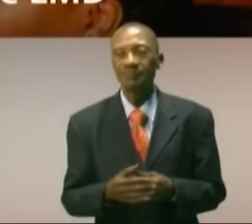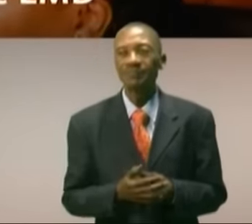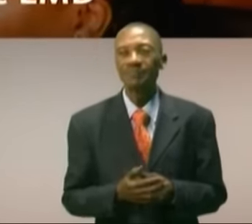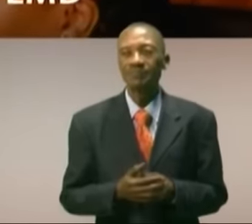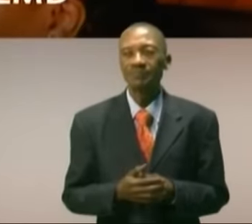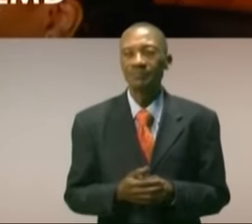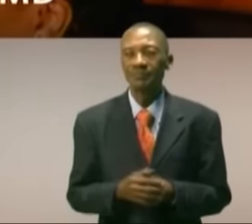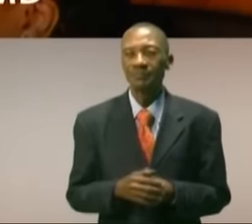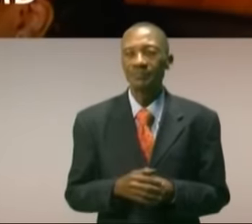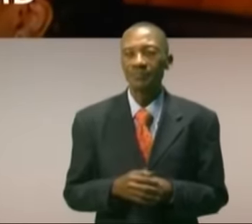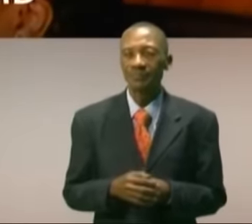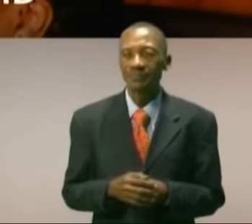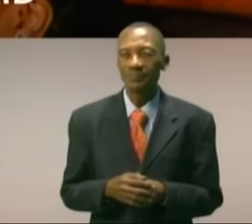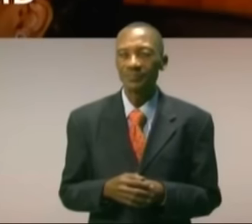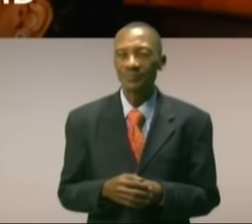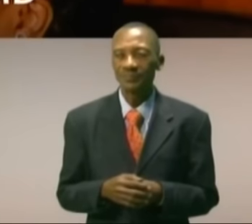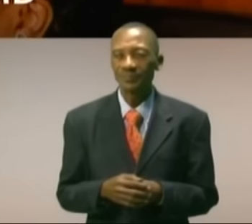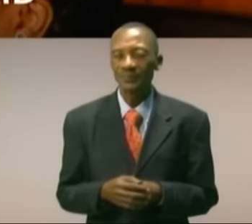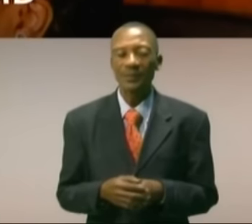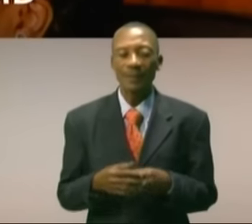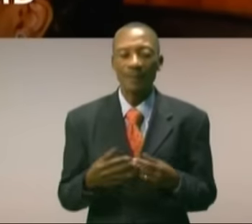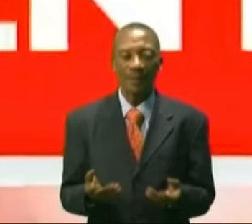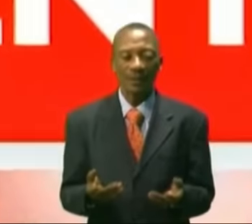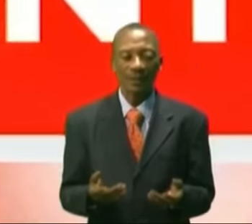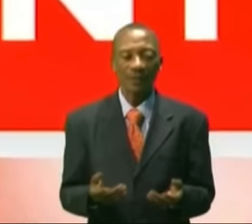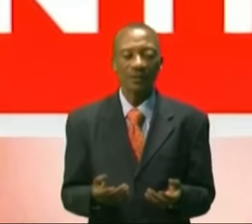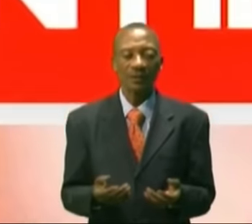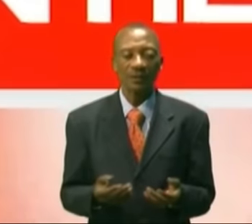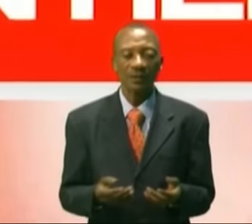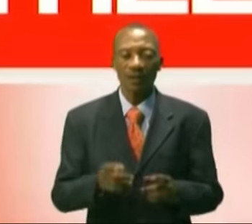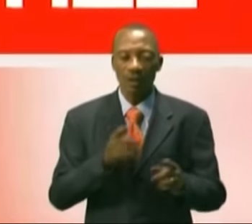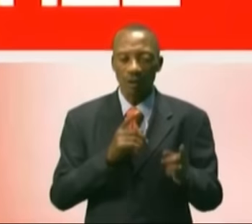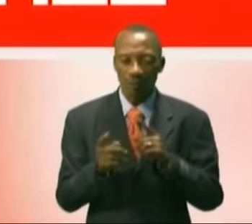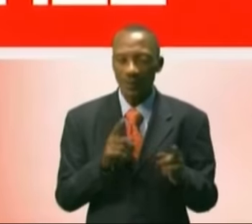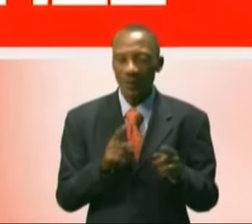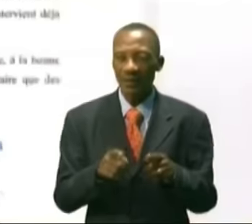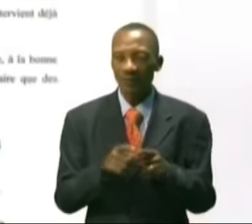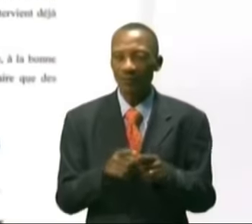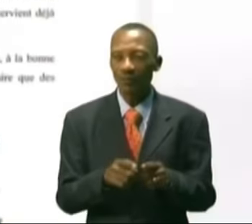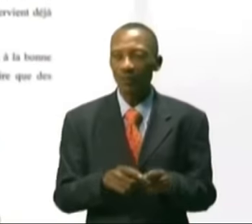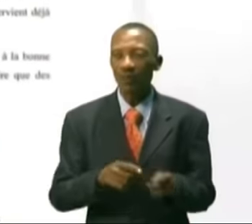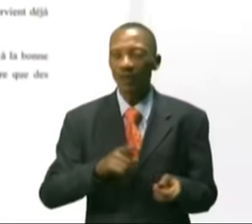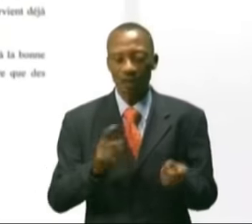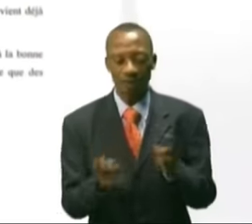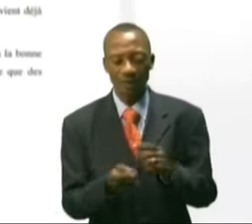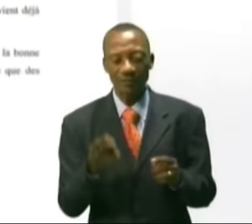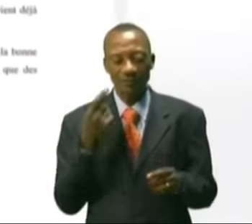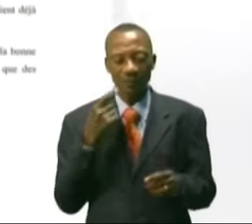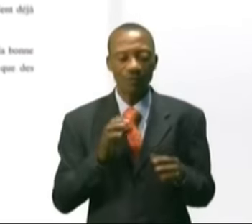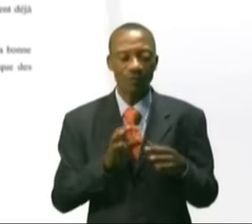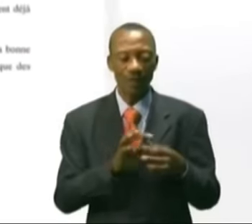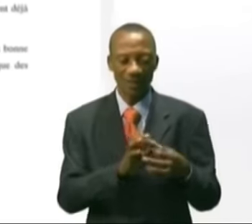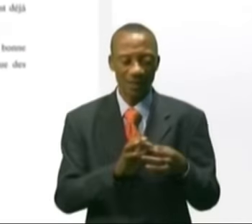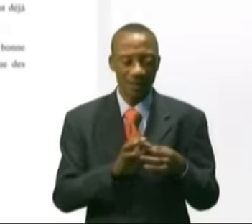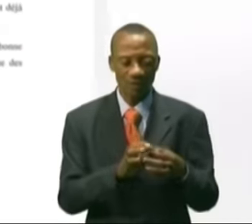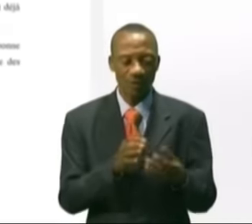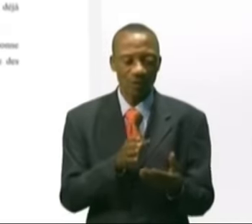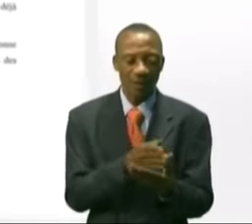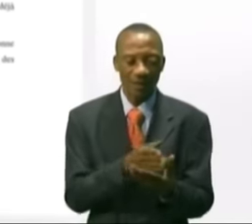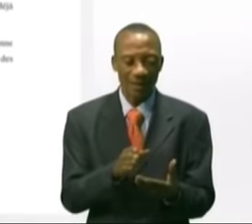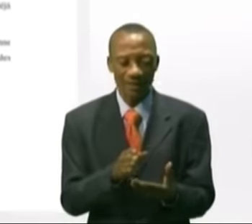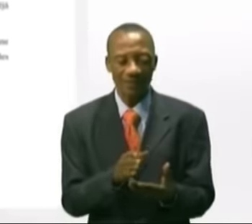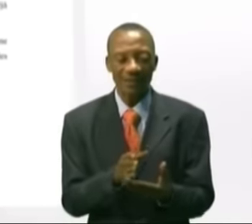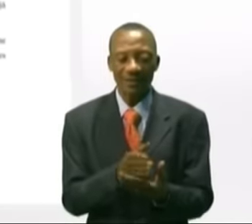rumeurs sur l'annulation du système LMD, rapporte le potentiel. Dans un communiqué officiel le lundi 24 juin,